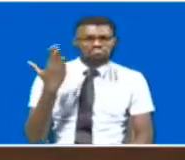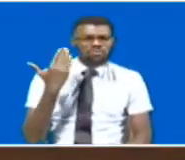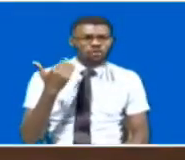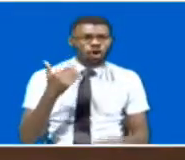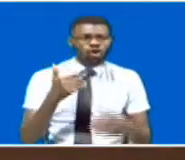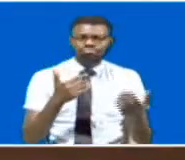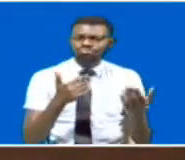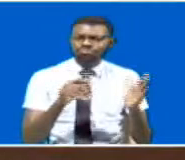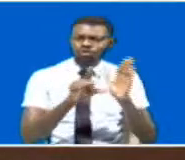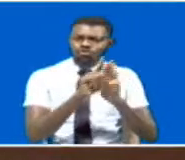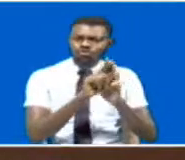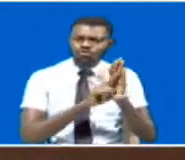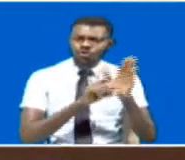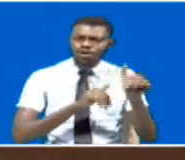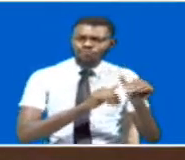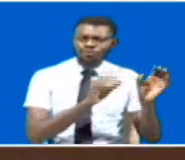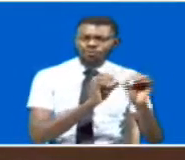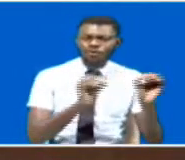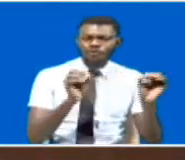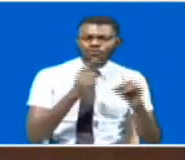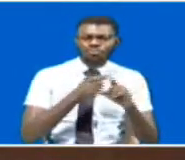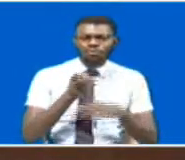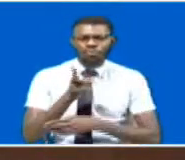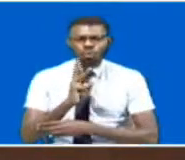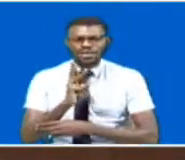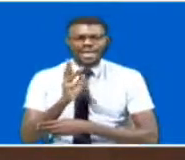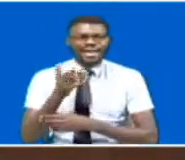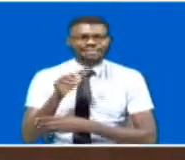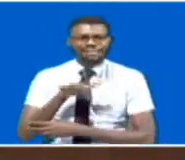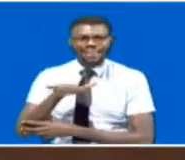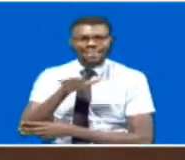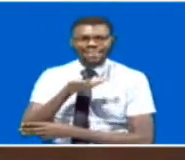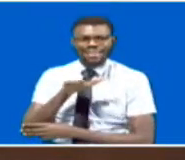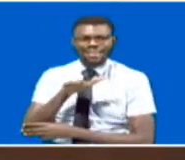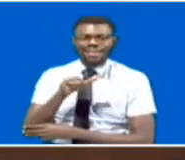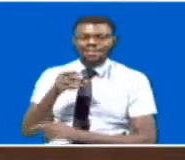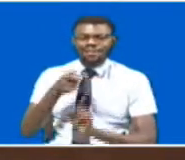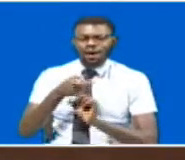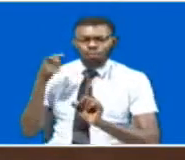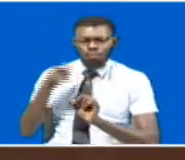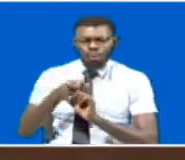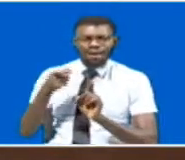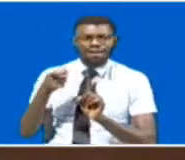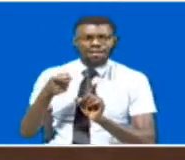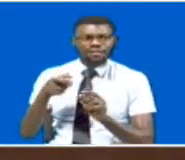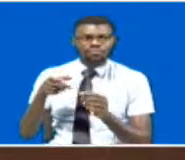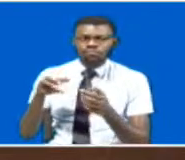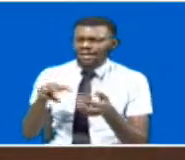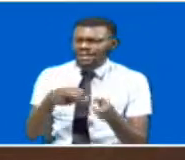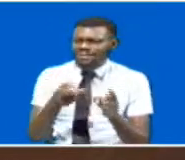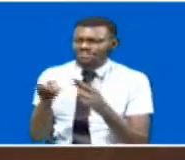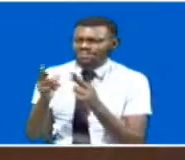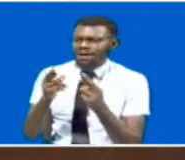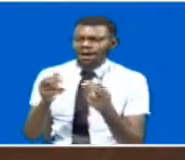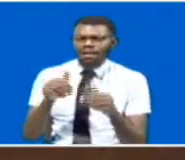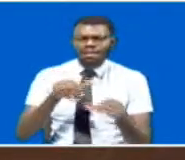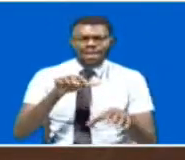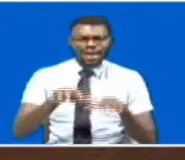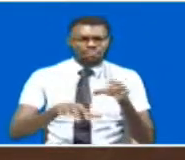kinyume cha sheria kutoka hifadhi ya maji ya Kisite Mpunguti, kaunti ya Kwale. Kisiwa hicho ambacho ni cha huduma ya